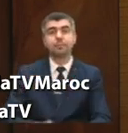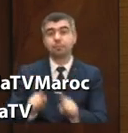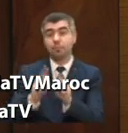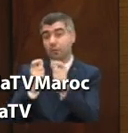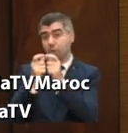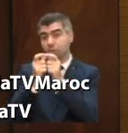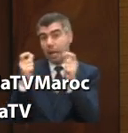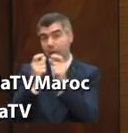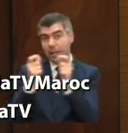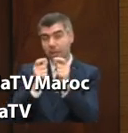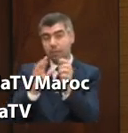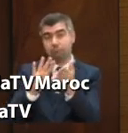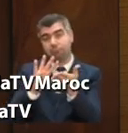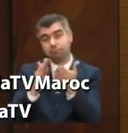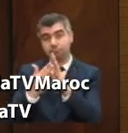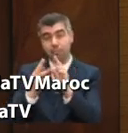المقاولات